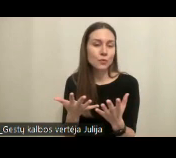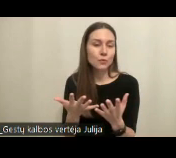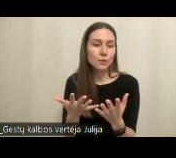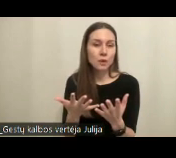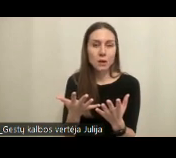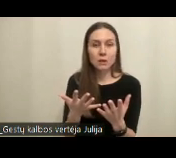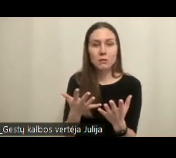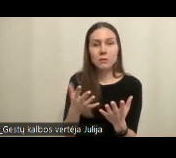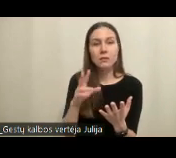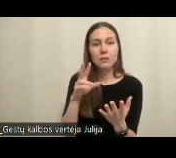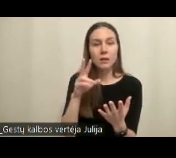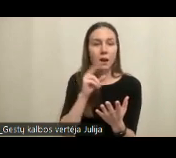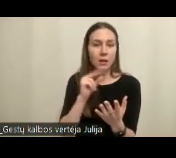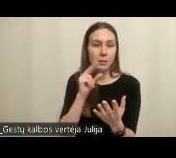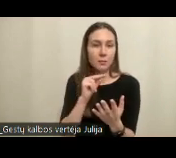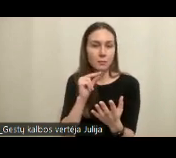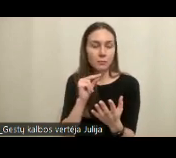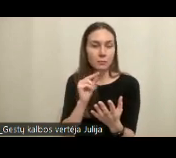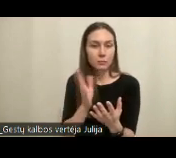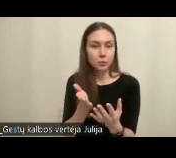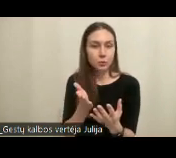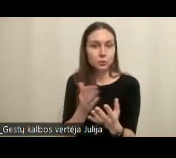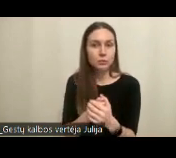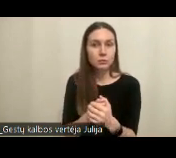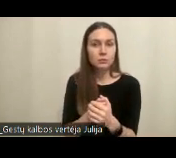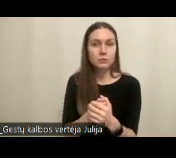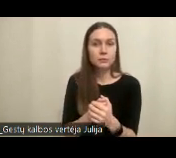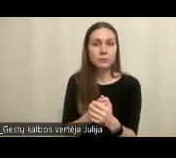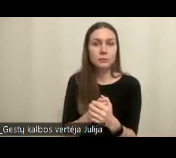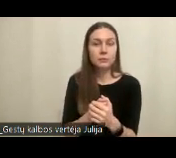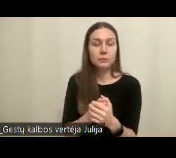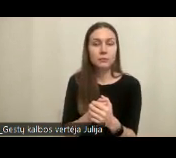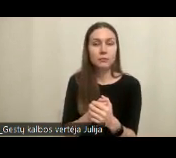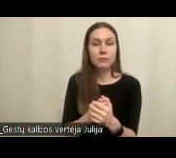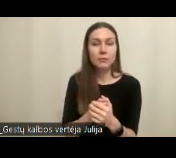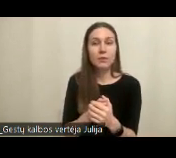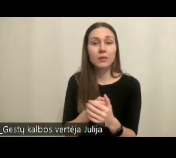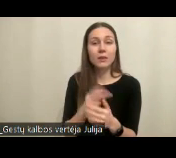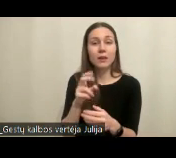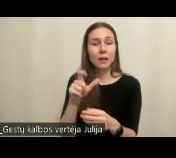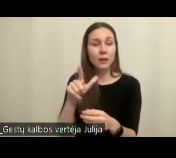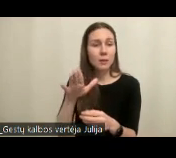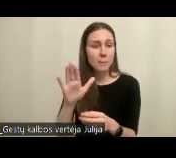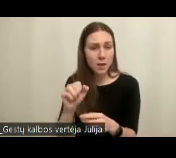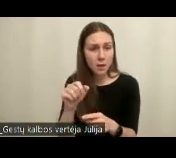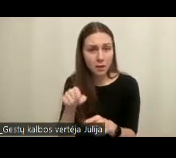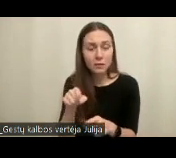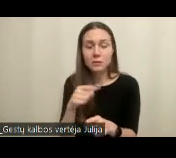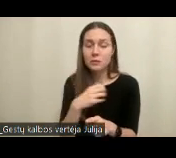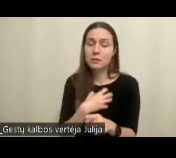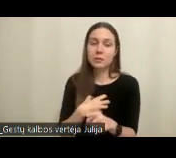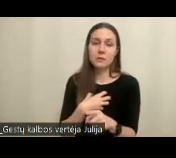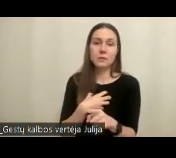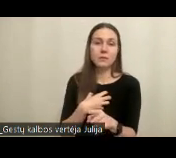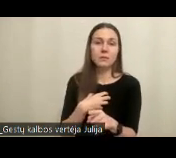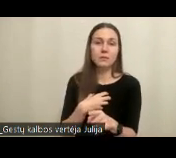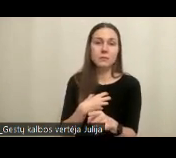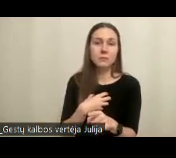kalbą. Ir kalba turbūt yra labai svarbus dalykas. Tai yra širdis